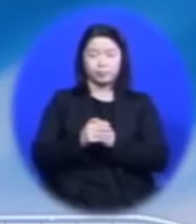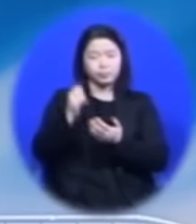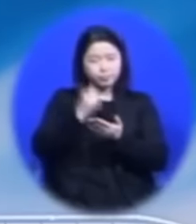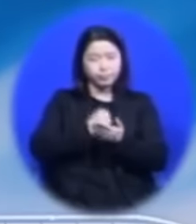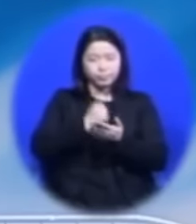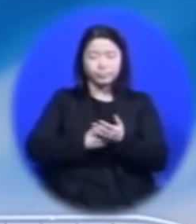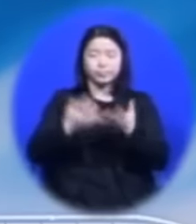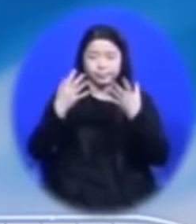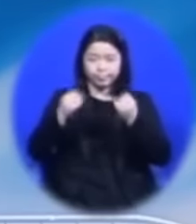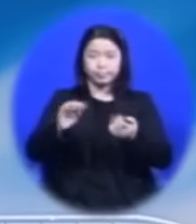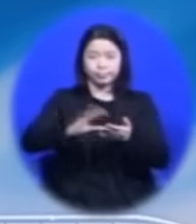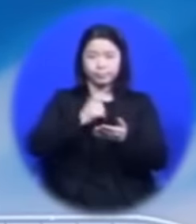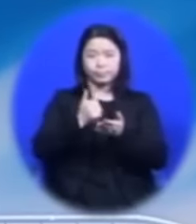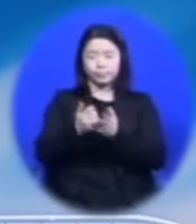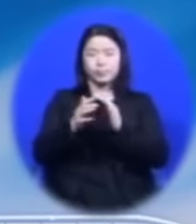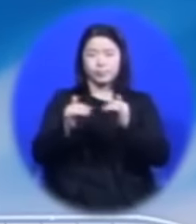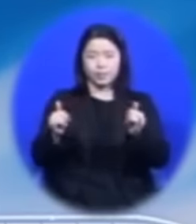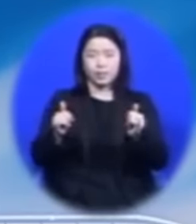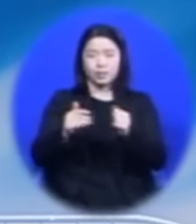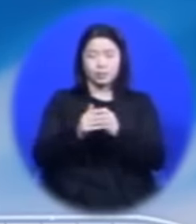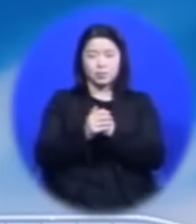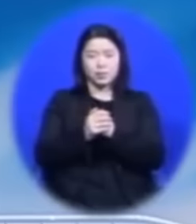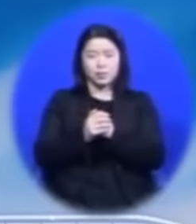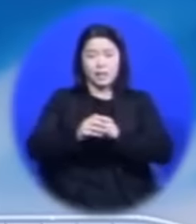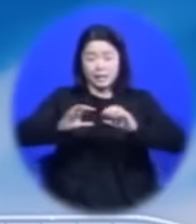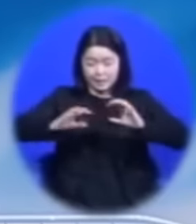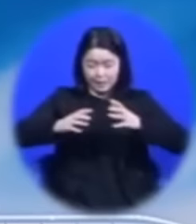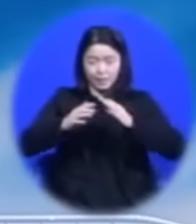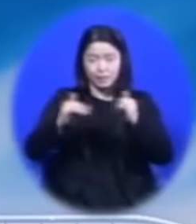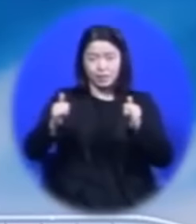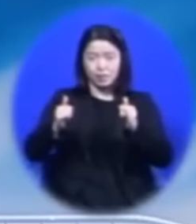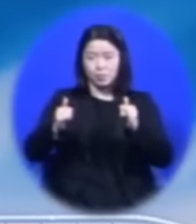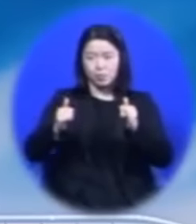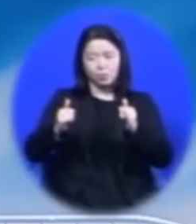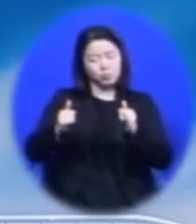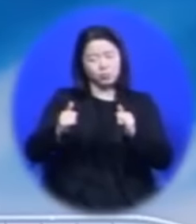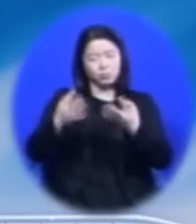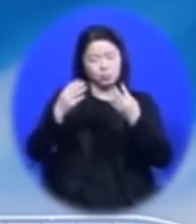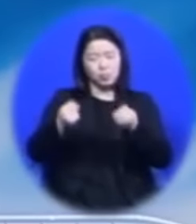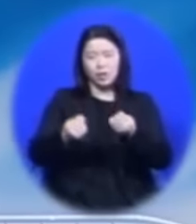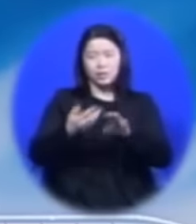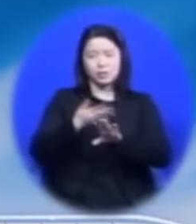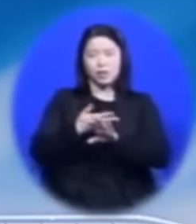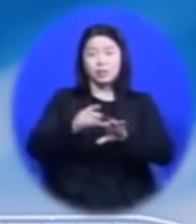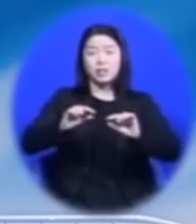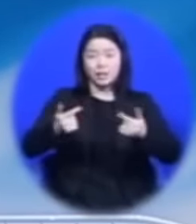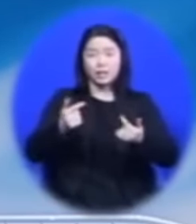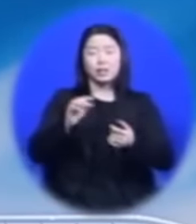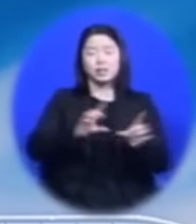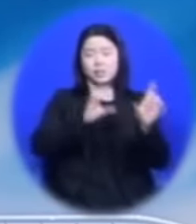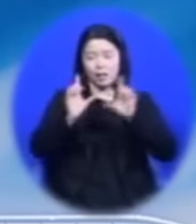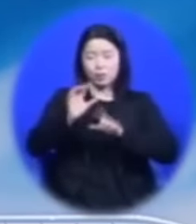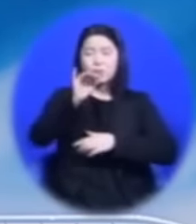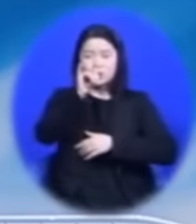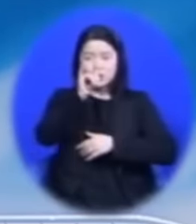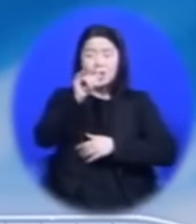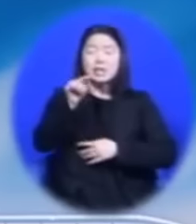안타깝게도 많은 그리스도인들이 세상 사람들하고 별로 다르지 않게 삽니다.